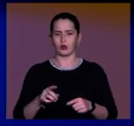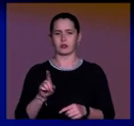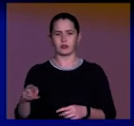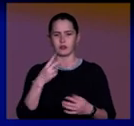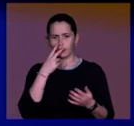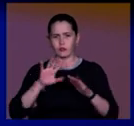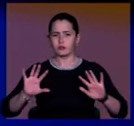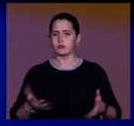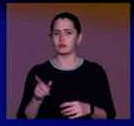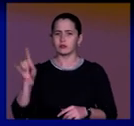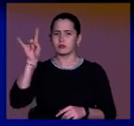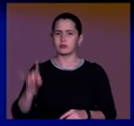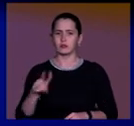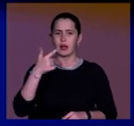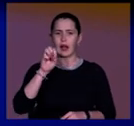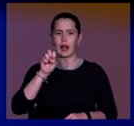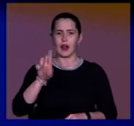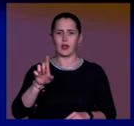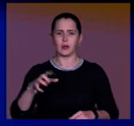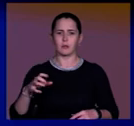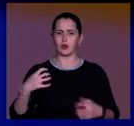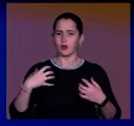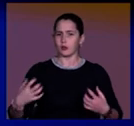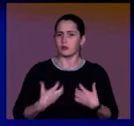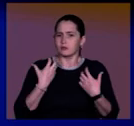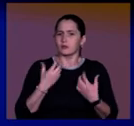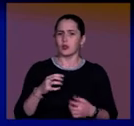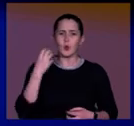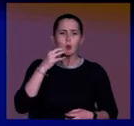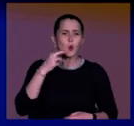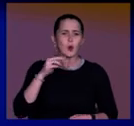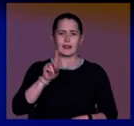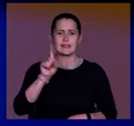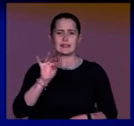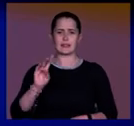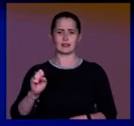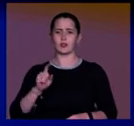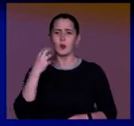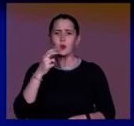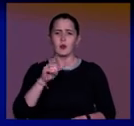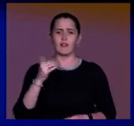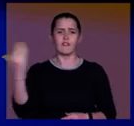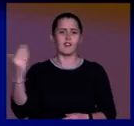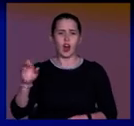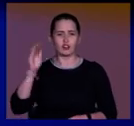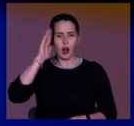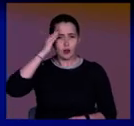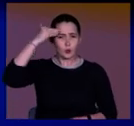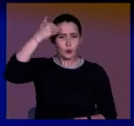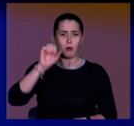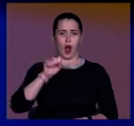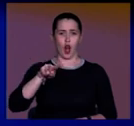показалось испуганное лицо глеба тёть зин тёть зин крикнул он ваш алёшка сошел с